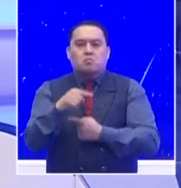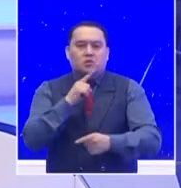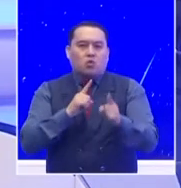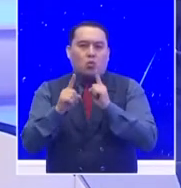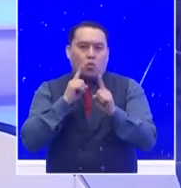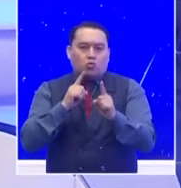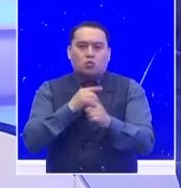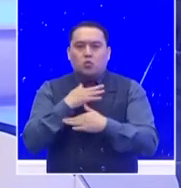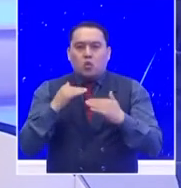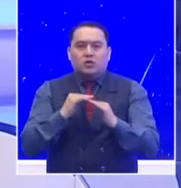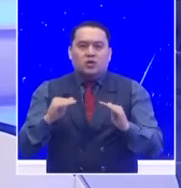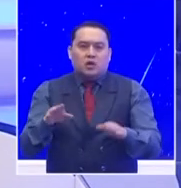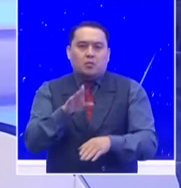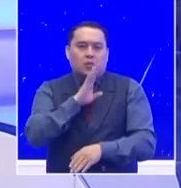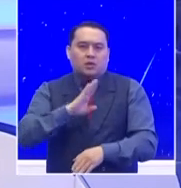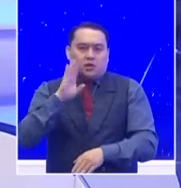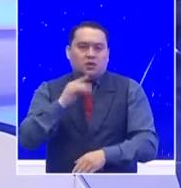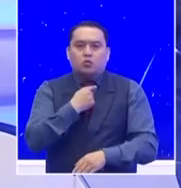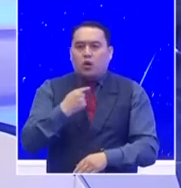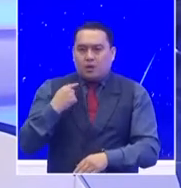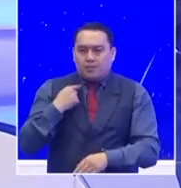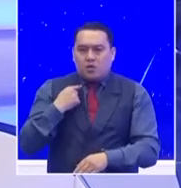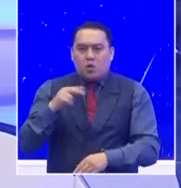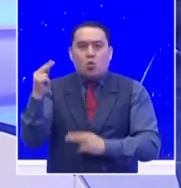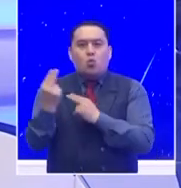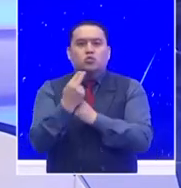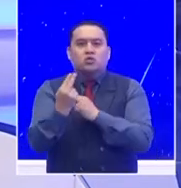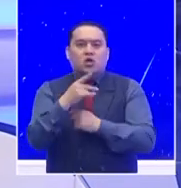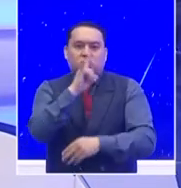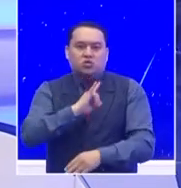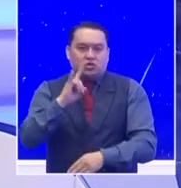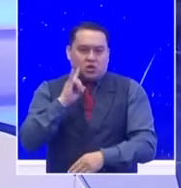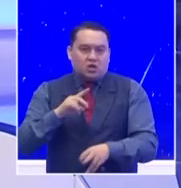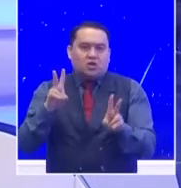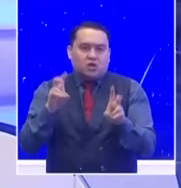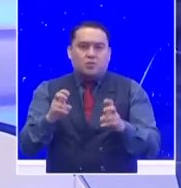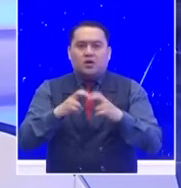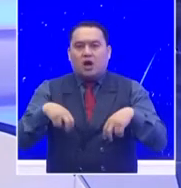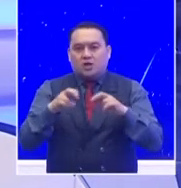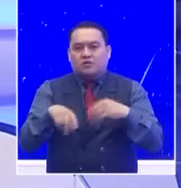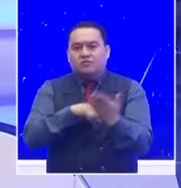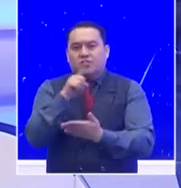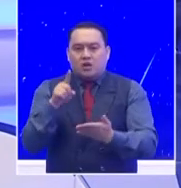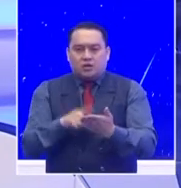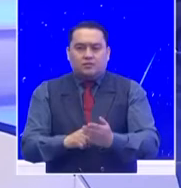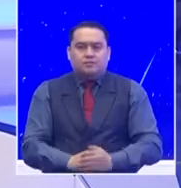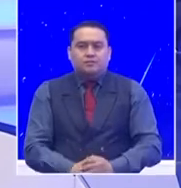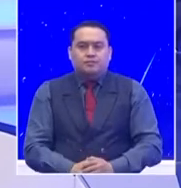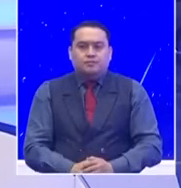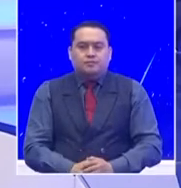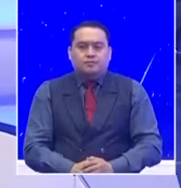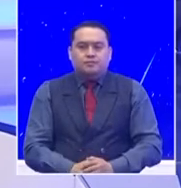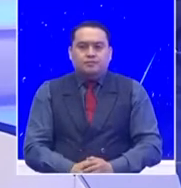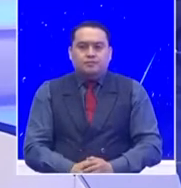с участием многодетных матерей областного центра. Чему учились женщины и какие еще темы рассматривались на встрече, узнаем из материала